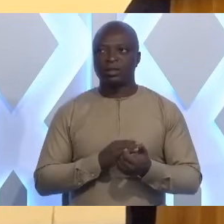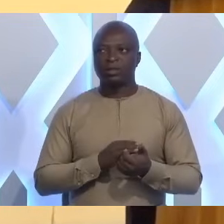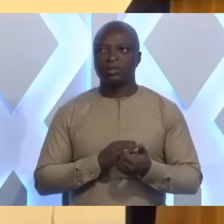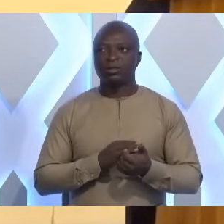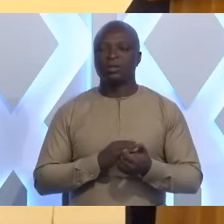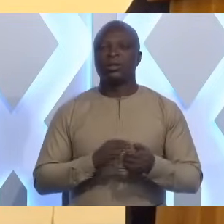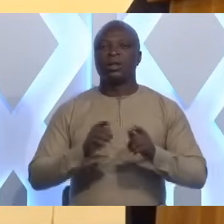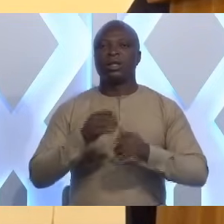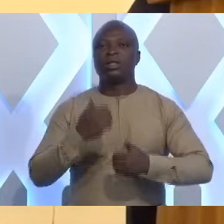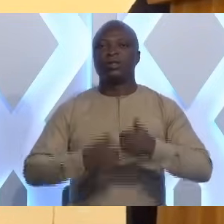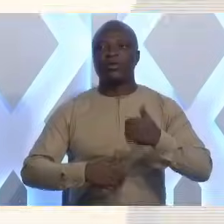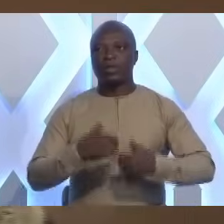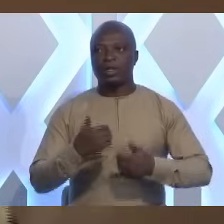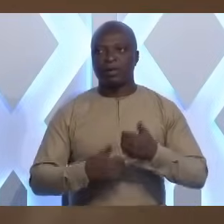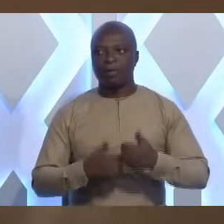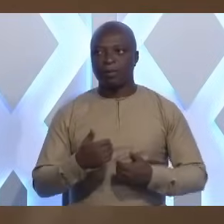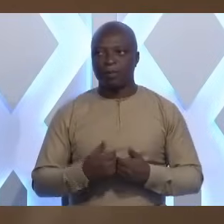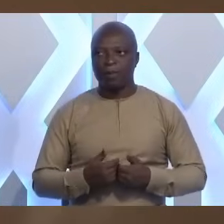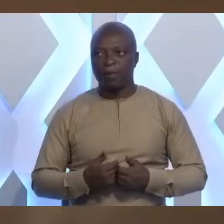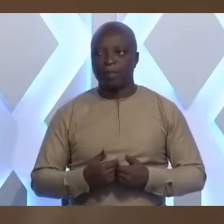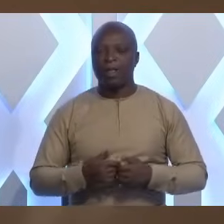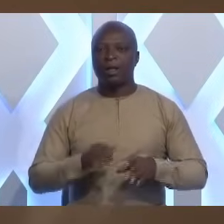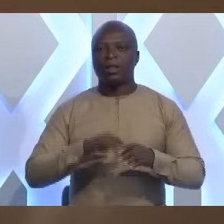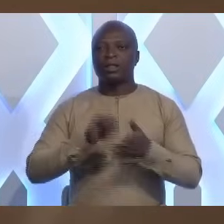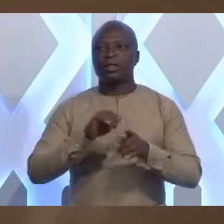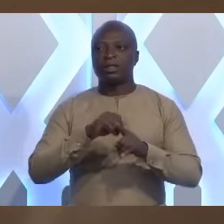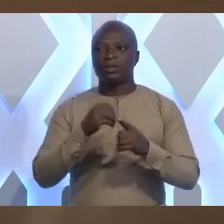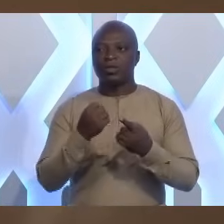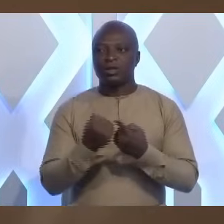les difficultés. Dans cette situation,